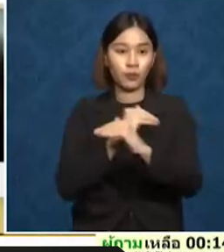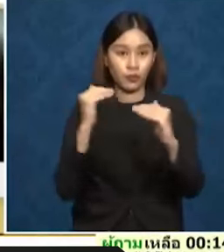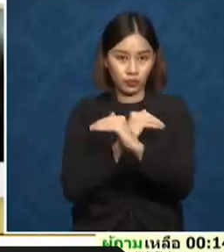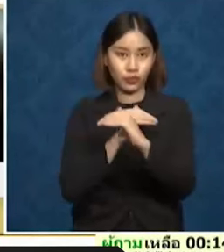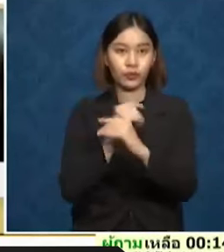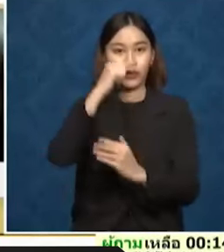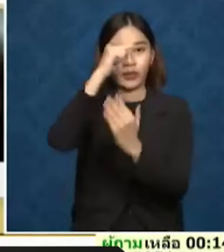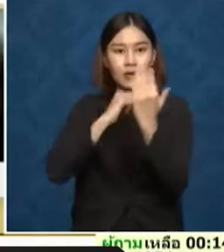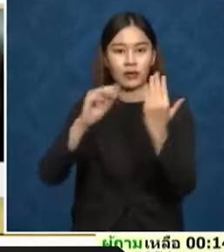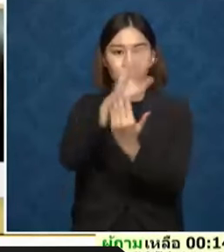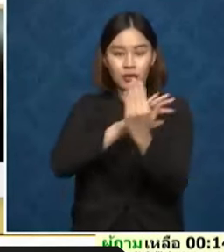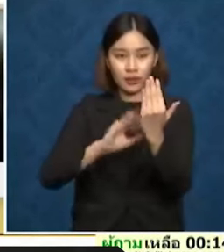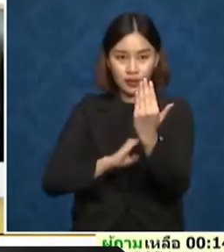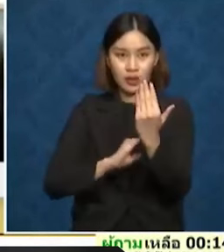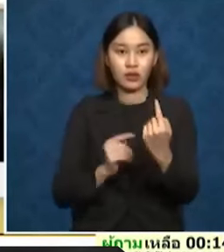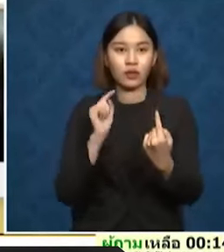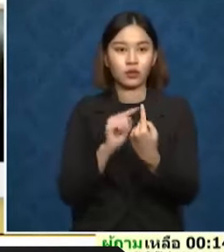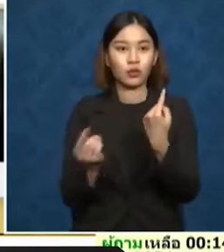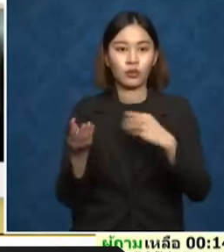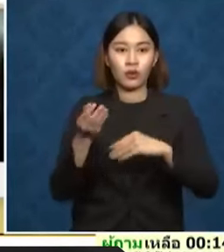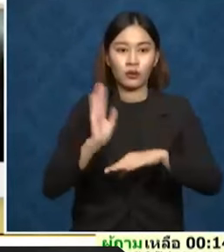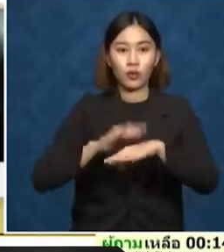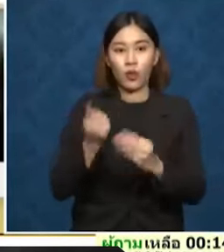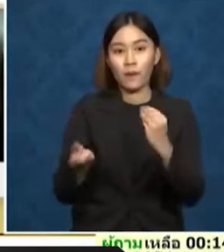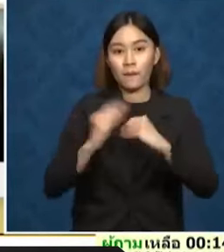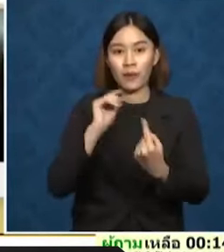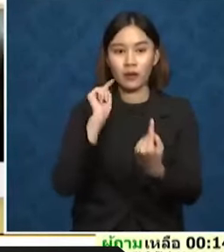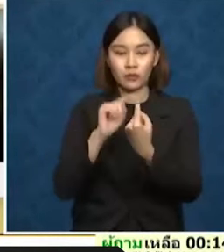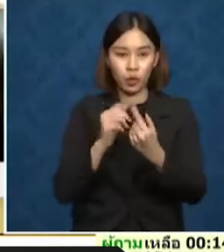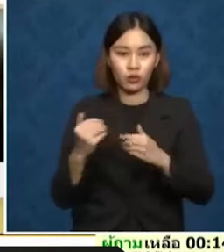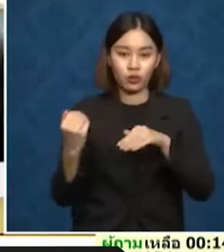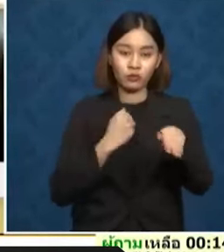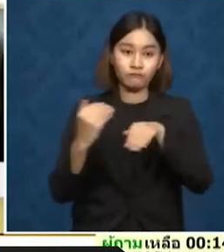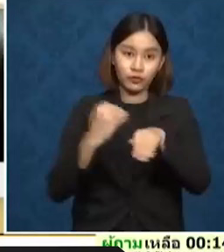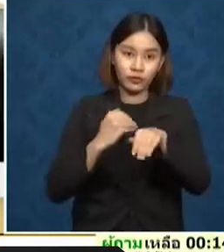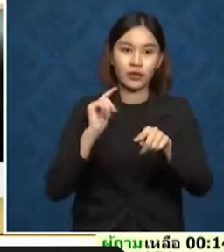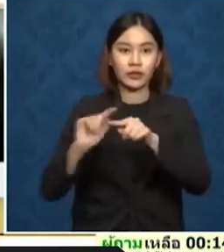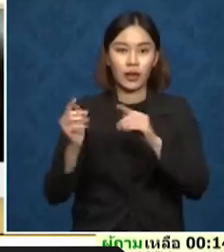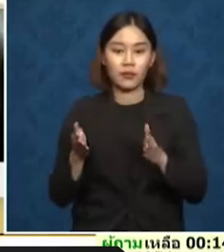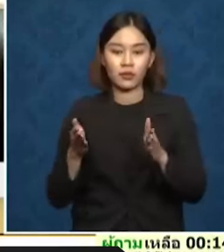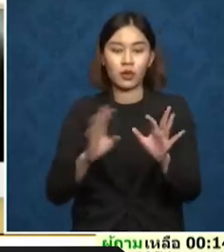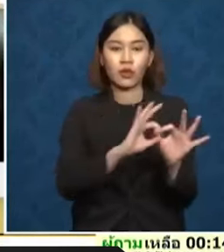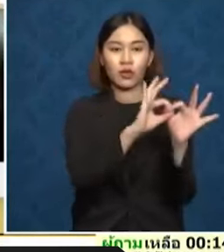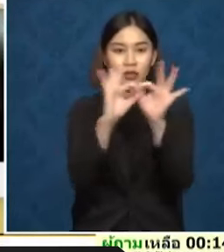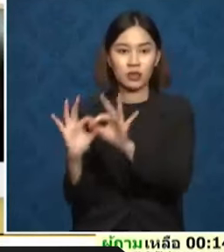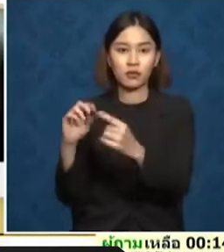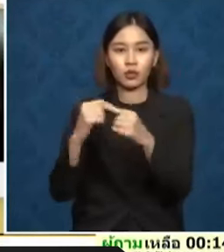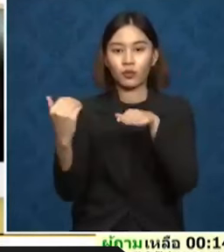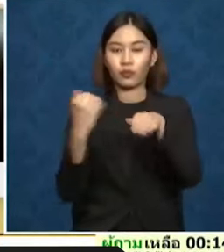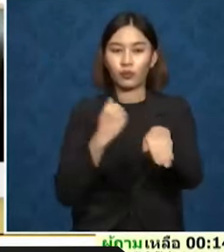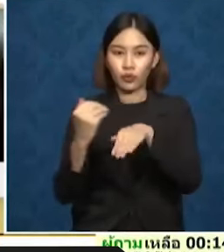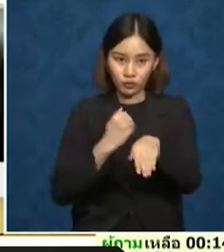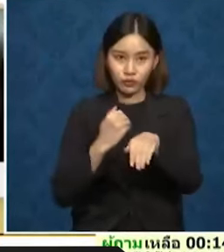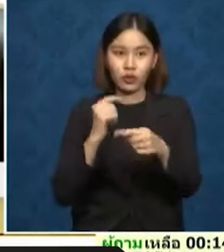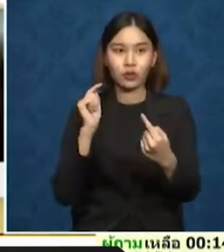ประเทศเพื่อเป็นการเพิ่มขีดความสามารถด้านการคมนาคมขนส่งที่เป็นเส้นทางเชื่อมต่อการคมนาคมข